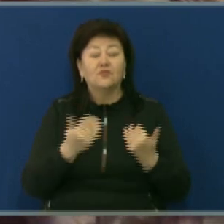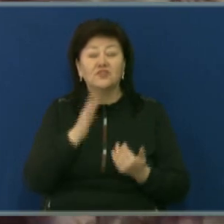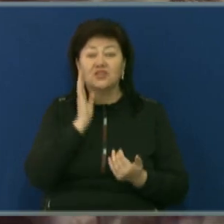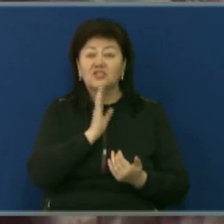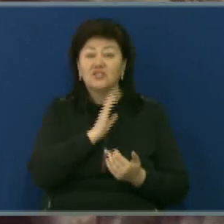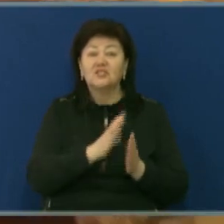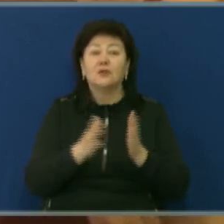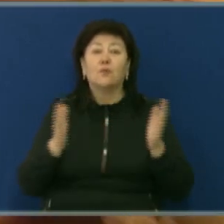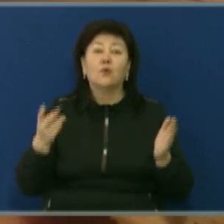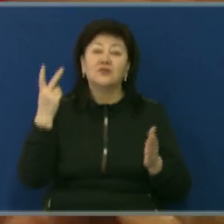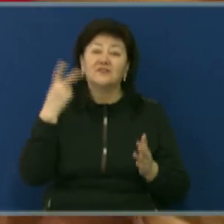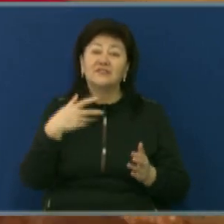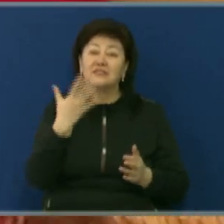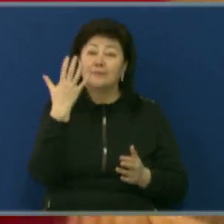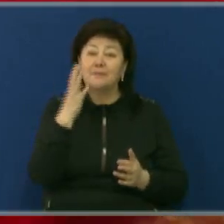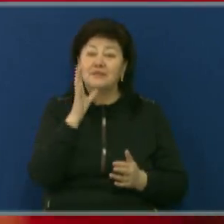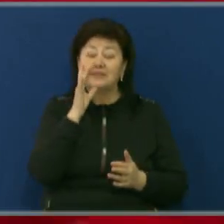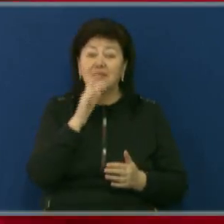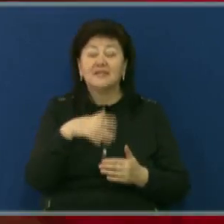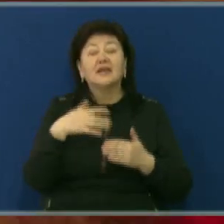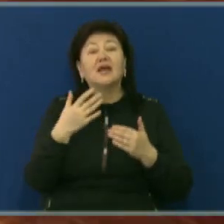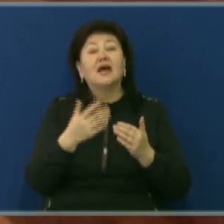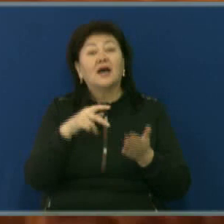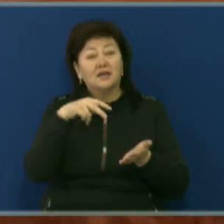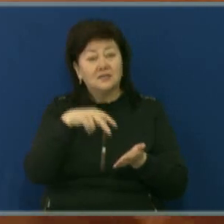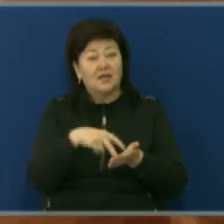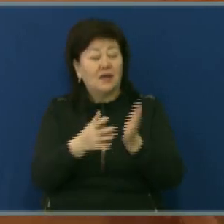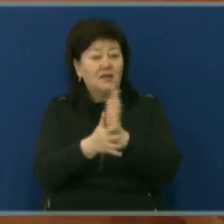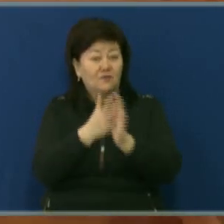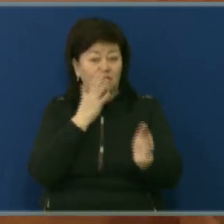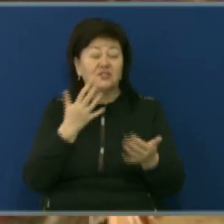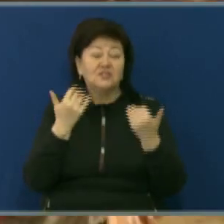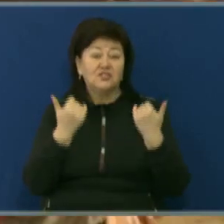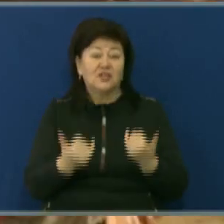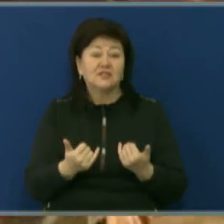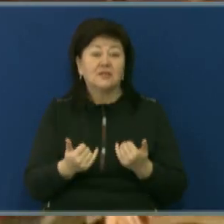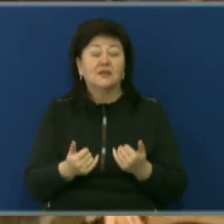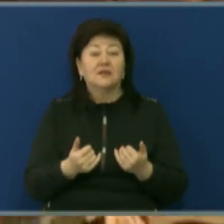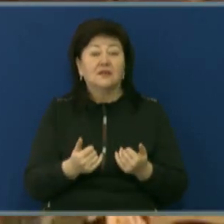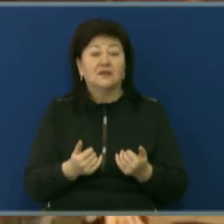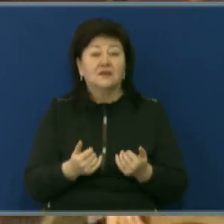жуық уақыт үй кезегінде тұрған. Бүгінде баспанаға қол жеткізіп, игілігін көріп отыр.